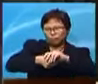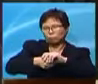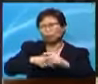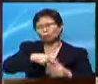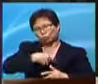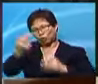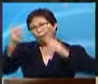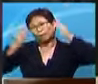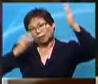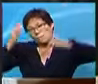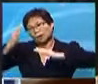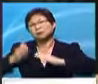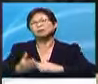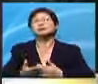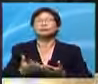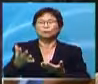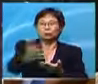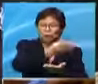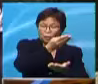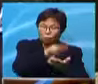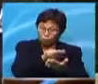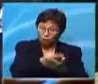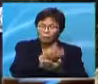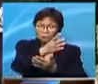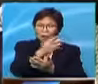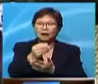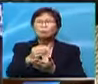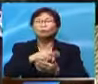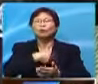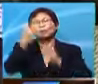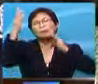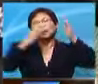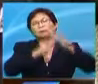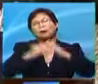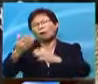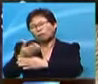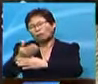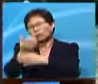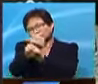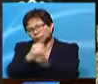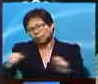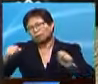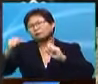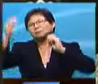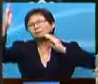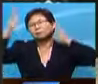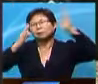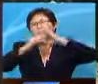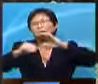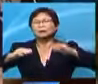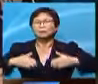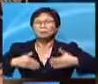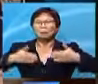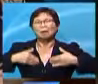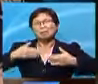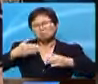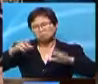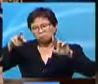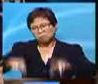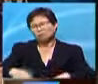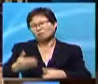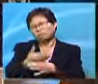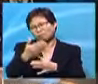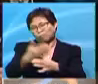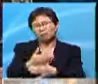merugikan negara dari segi kehilangan hasil malahan ianya turut mendatangkan ancaman keselamatan negara dan kesejahteraan rakyat mercun